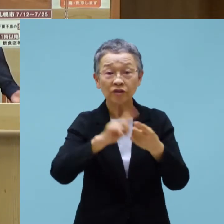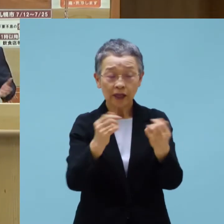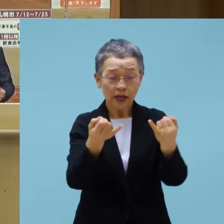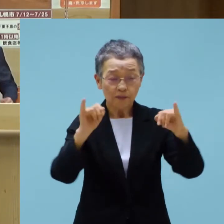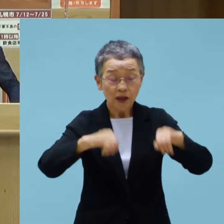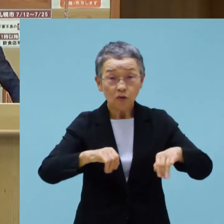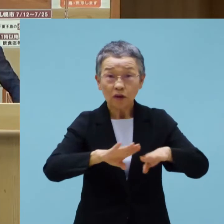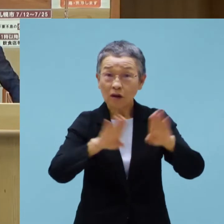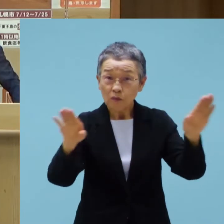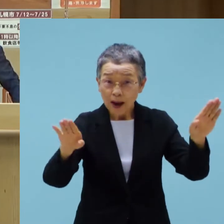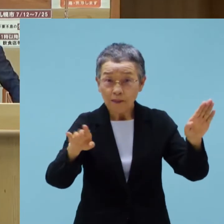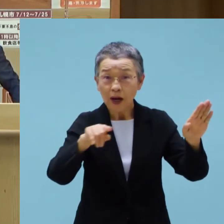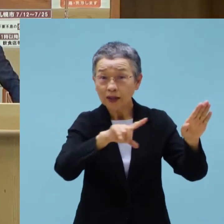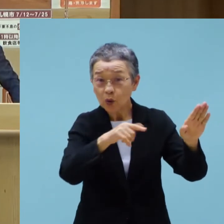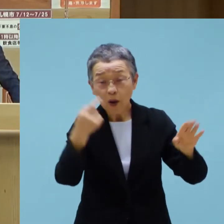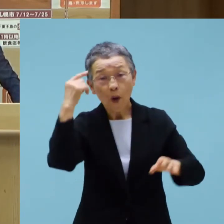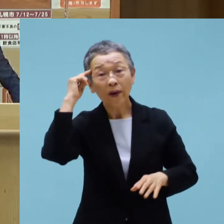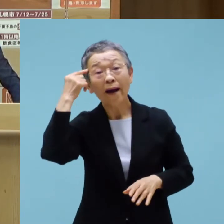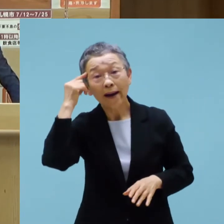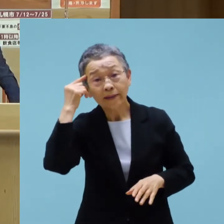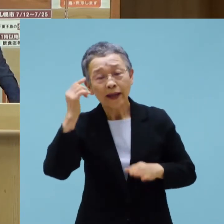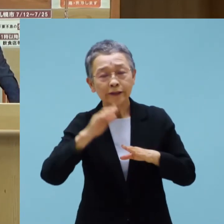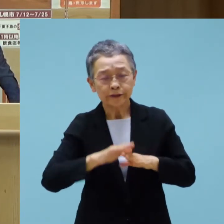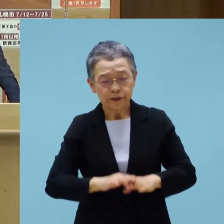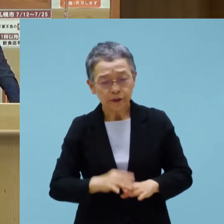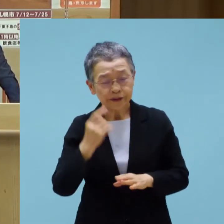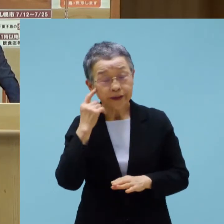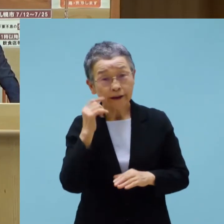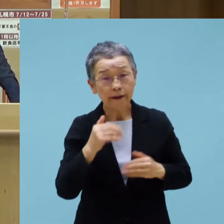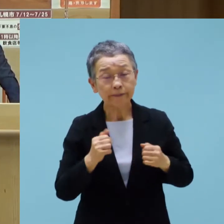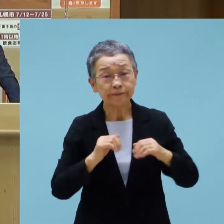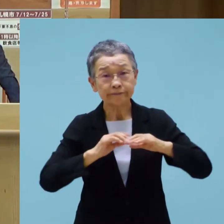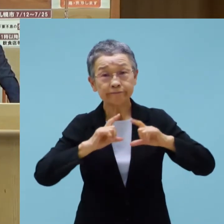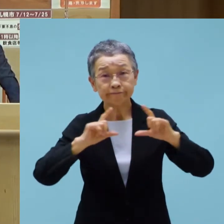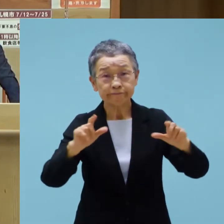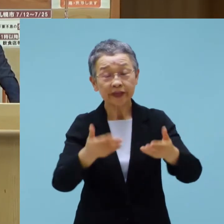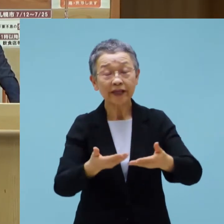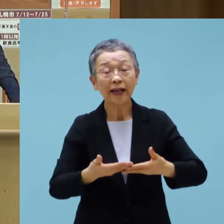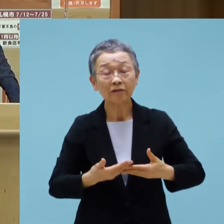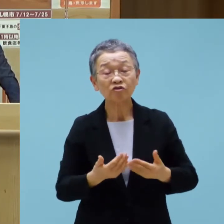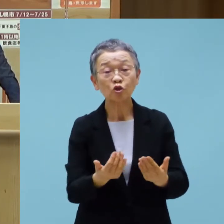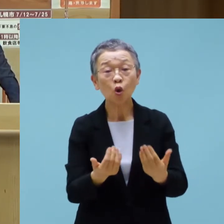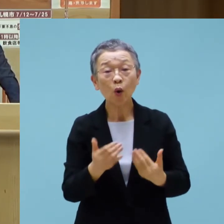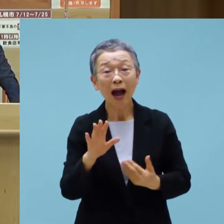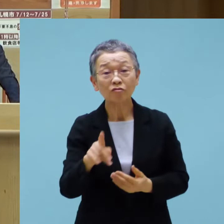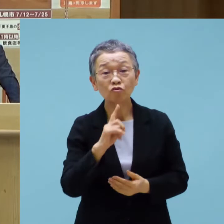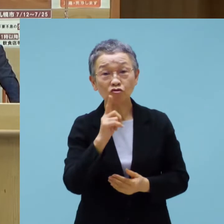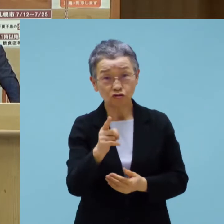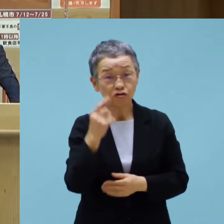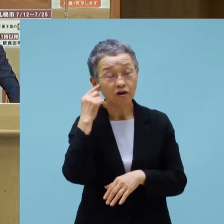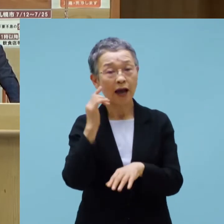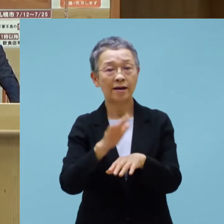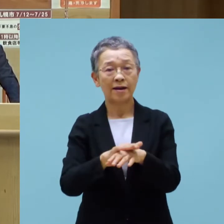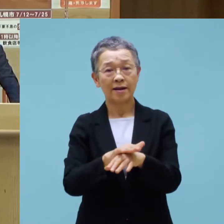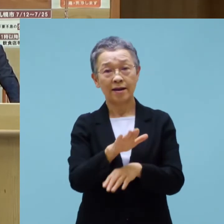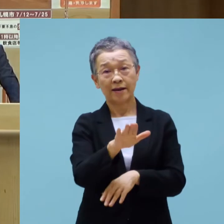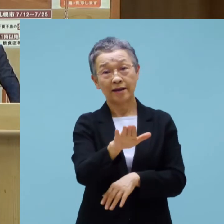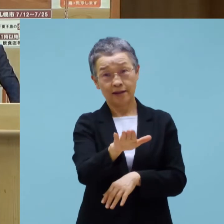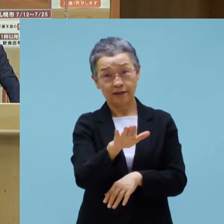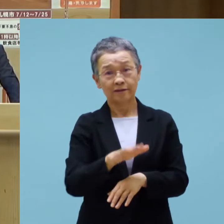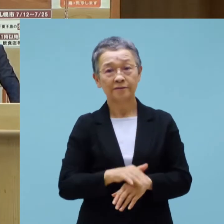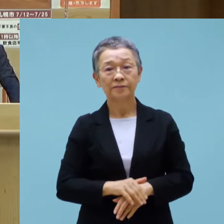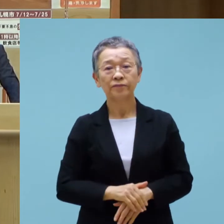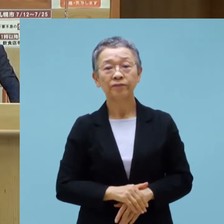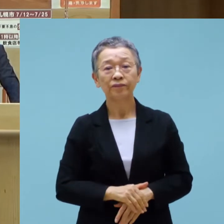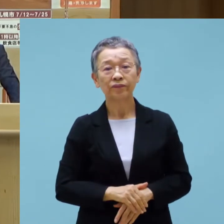頭に置いた上で慎重に考えていただかないといけないという趣旨です。 ちょっと